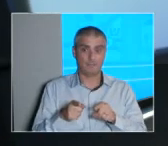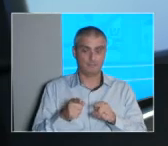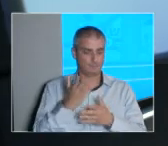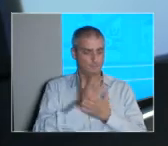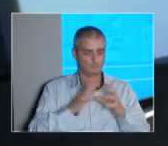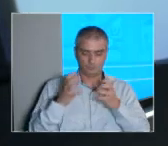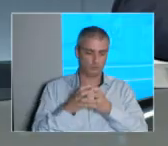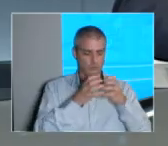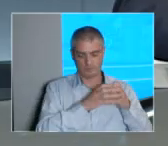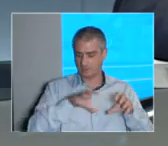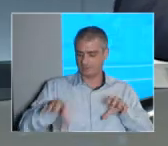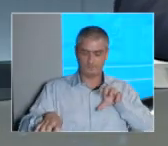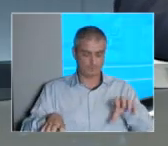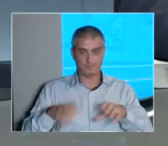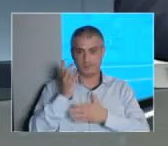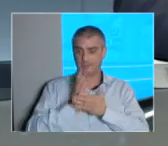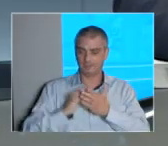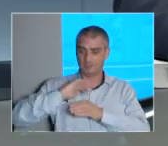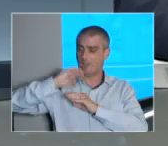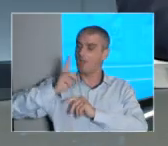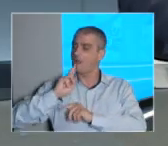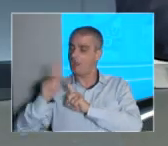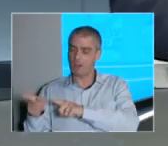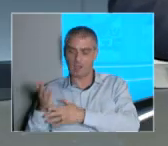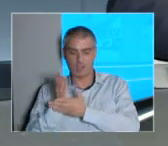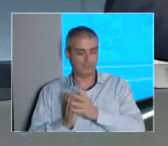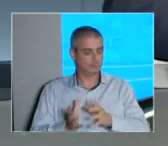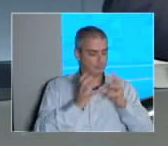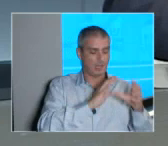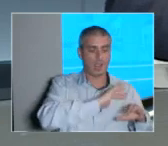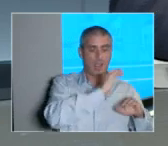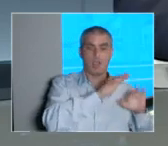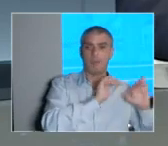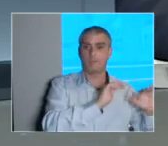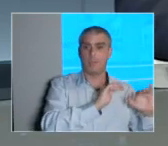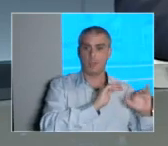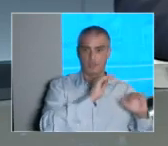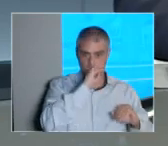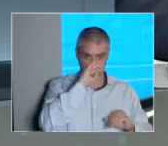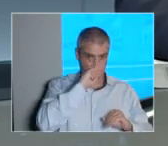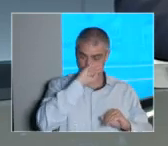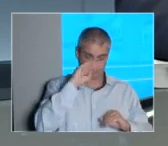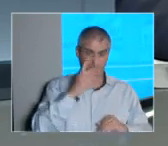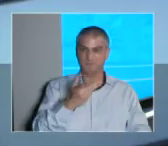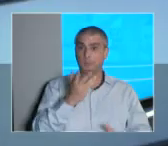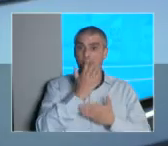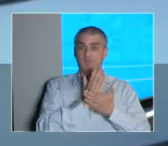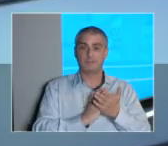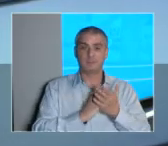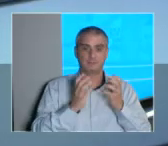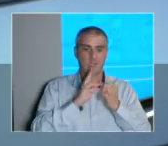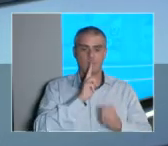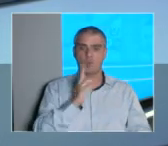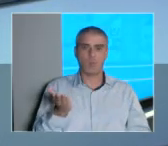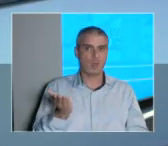חילקו את השבטים, חצי עם עומד על הר הכללה, וחצי עם עומד על הר הברכה, וחצי שיעקב לא הזכור את התשובה, אבל לפי החיוך הוא זוכר. חצי מעם